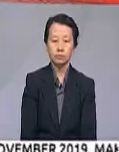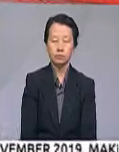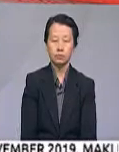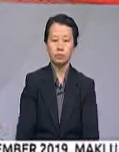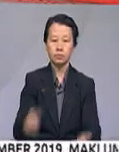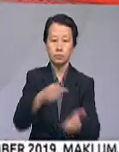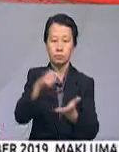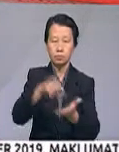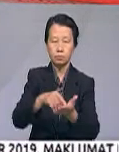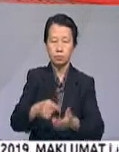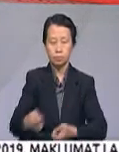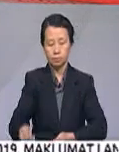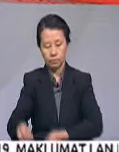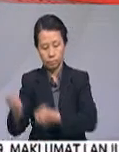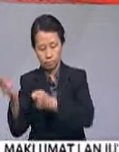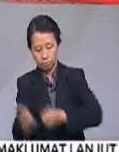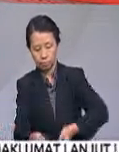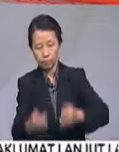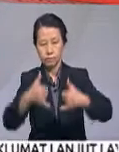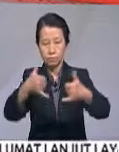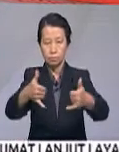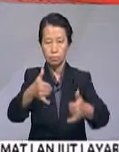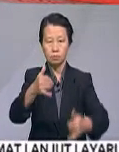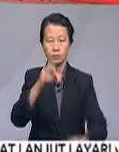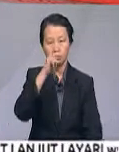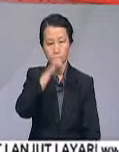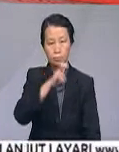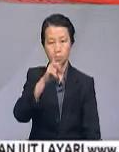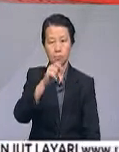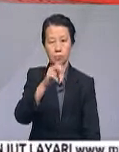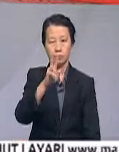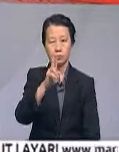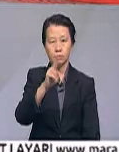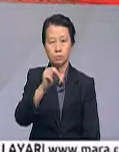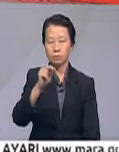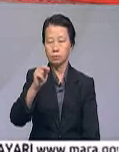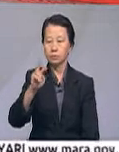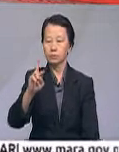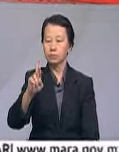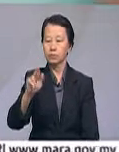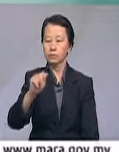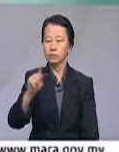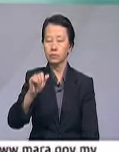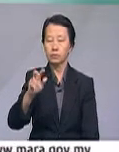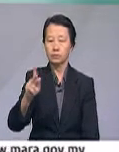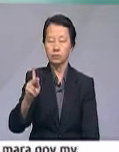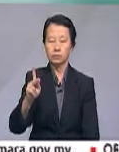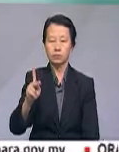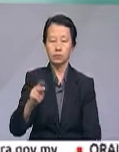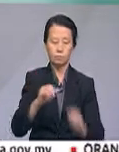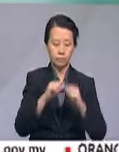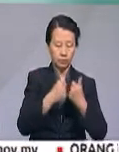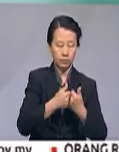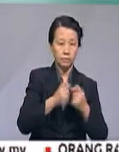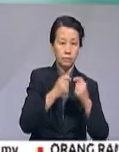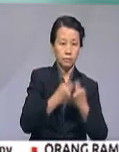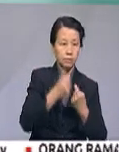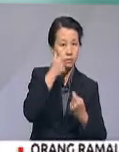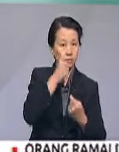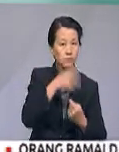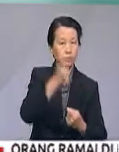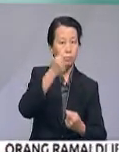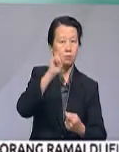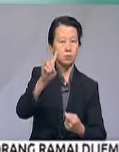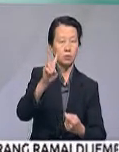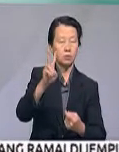Dan ini pula perkembangan hoki Piala Tun Razak. Skuad wanita Kuala Lumpur terus berada di Persada Kumpulan A apabila berjaya meraih kemenangan